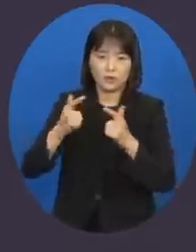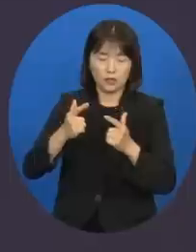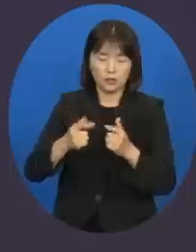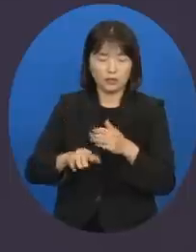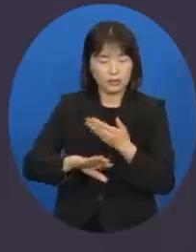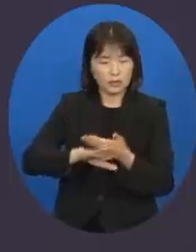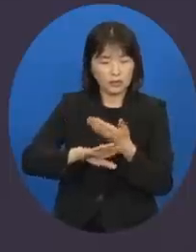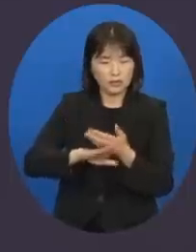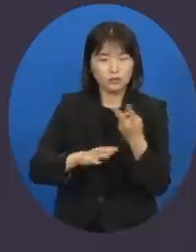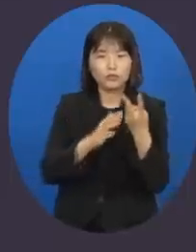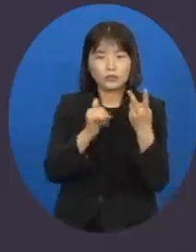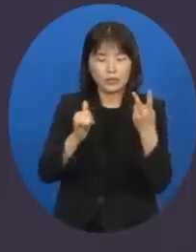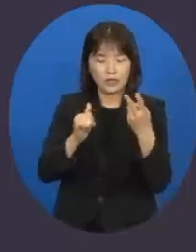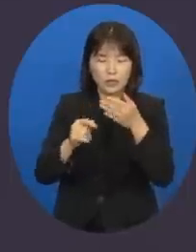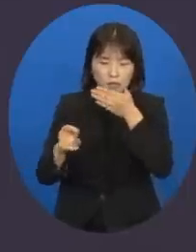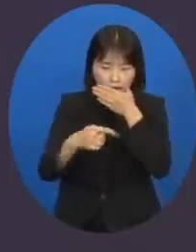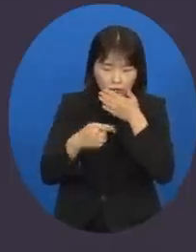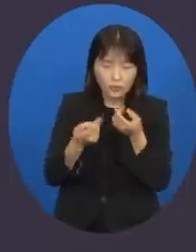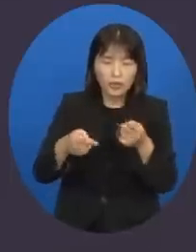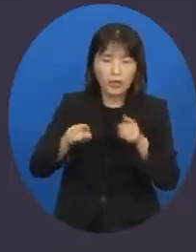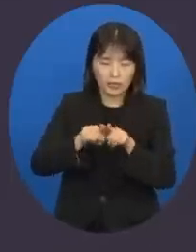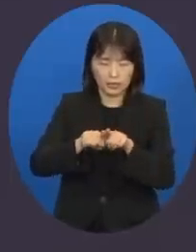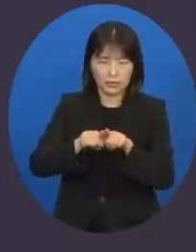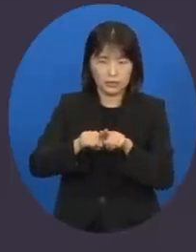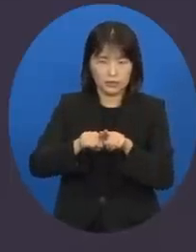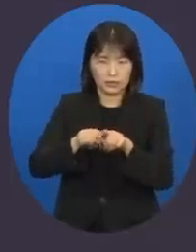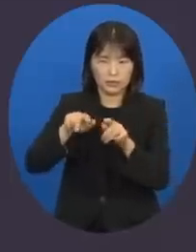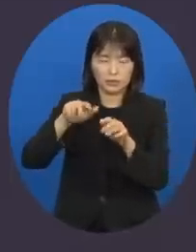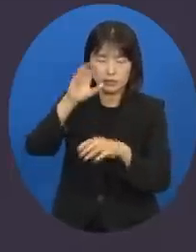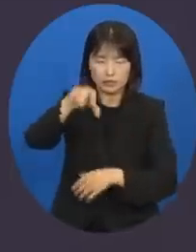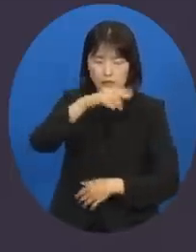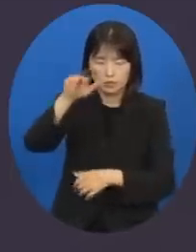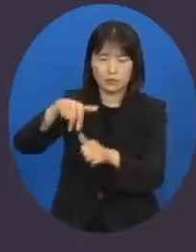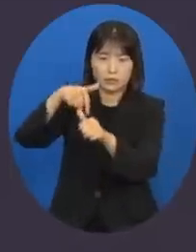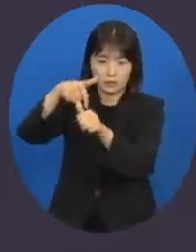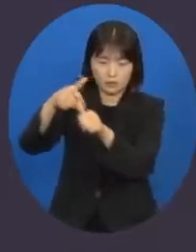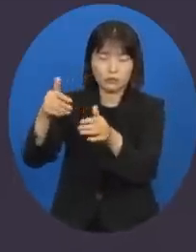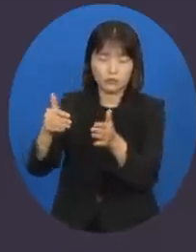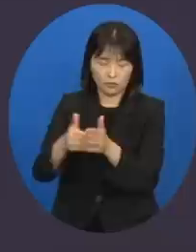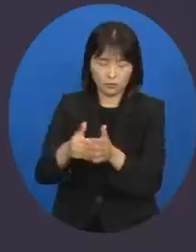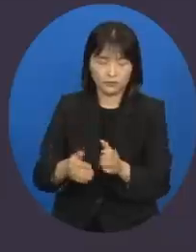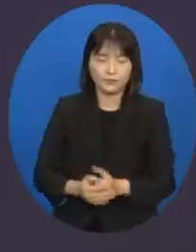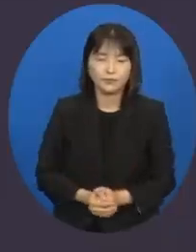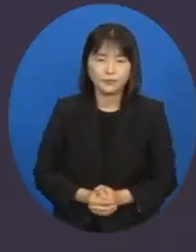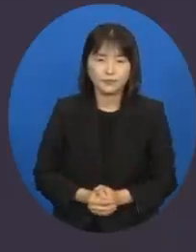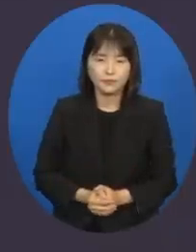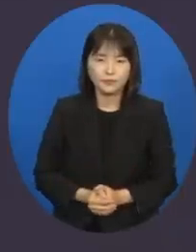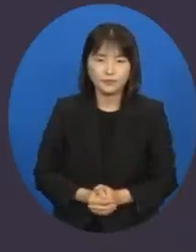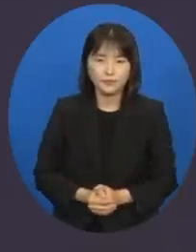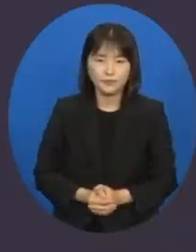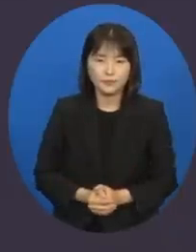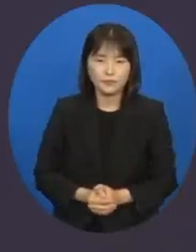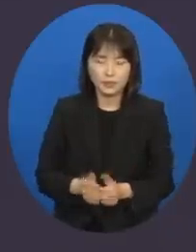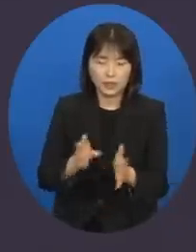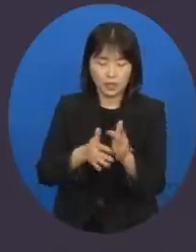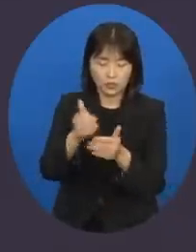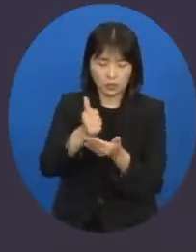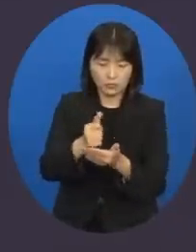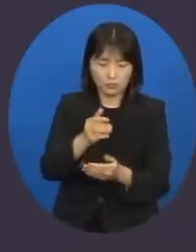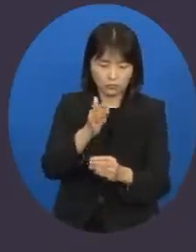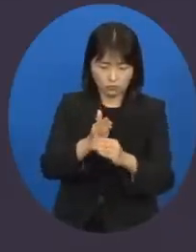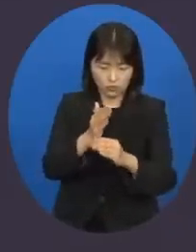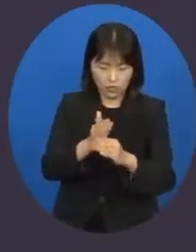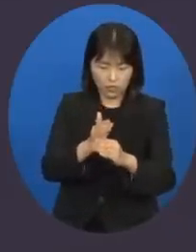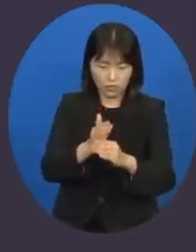함께 십자가에 달려 돌아가시게 됐죠. 다른 두 명의 죄수가 예수님을 중심으로 좌우에